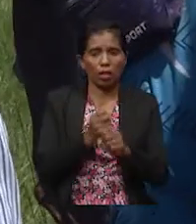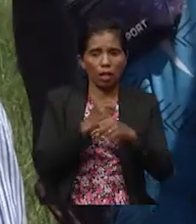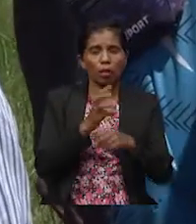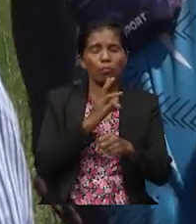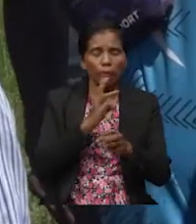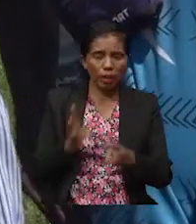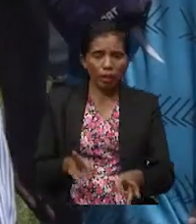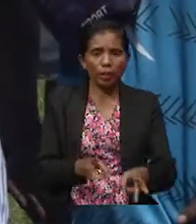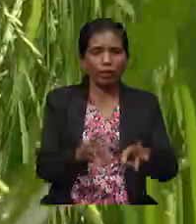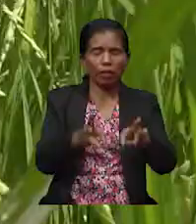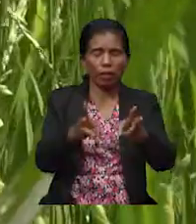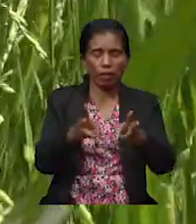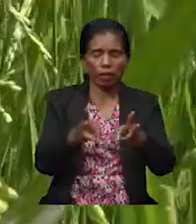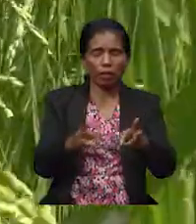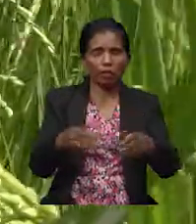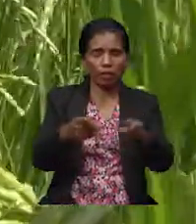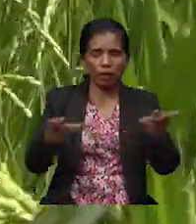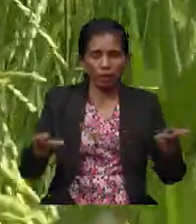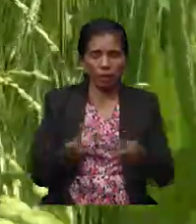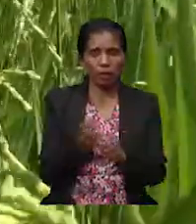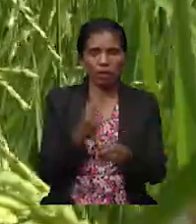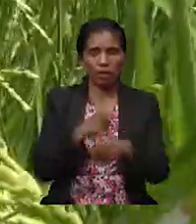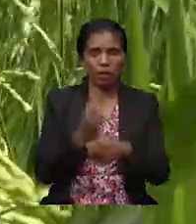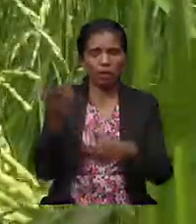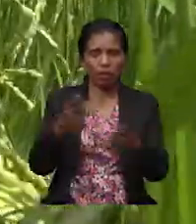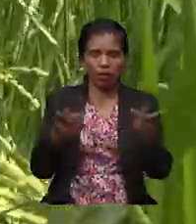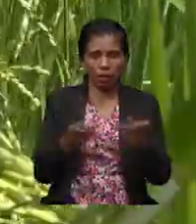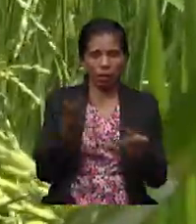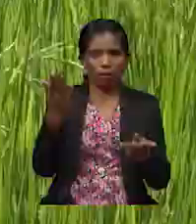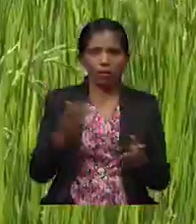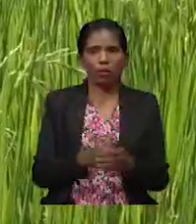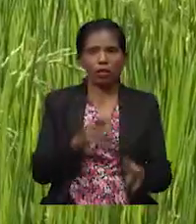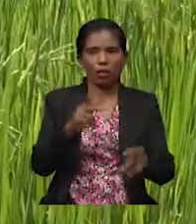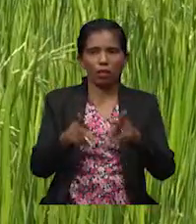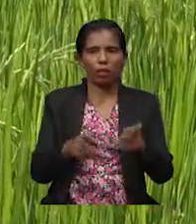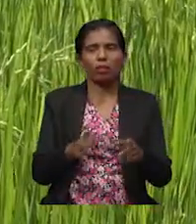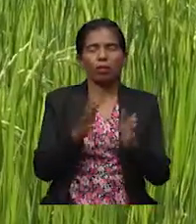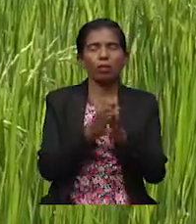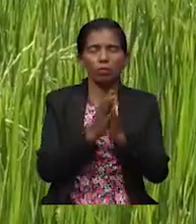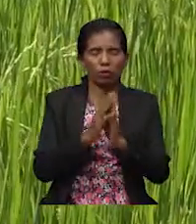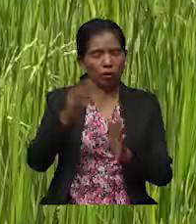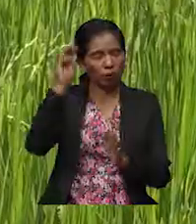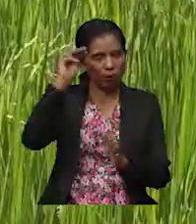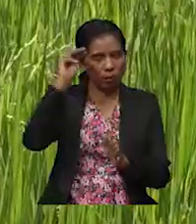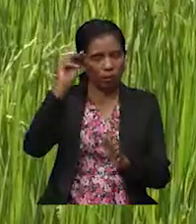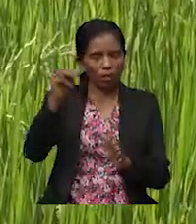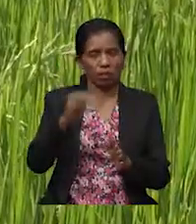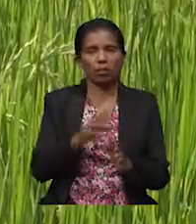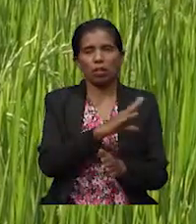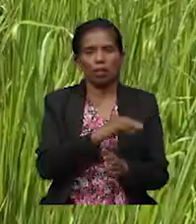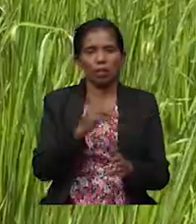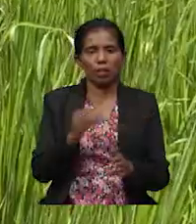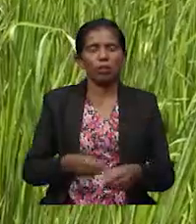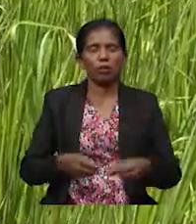ba natar hektares hat ne memak sira halu iha area refere povo agricultor sira ne mos husu ministro agricultura no pesca